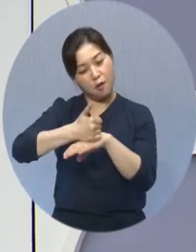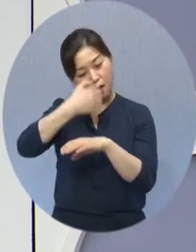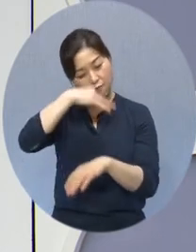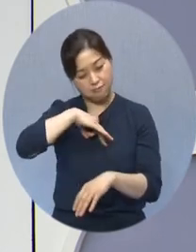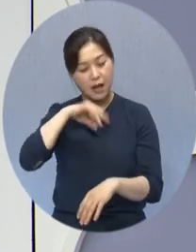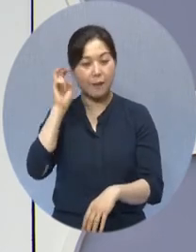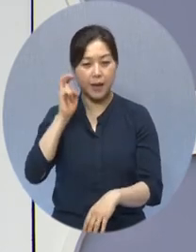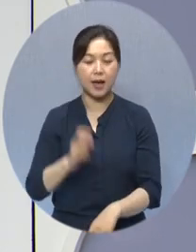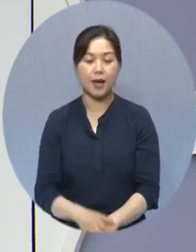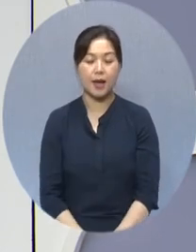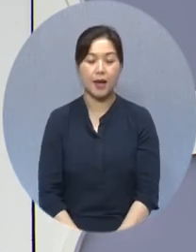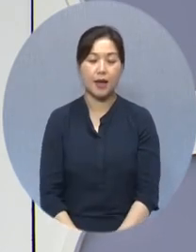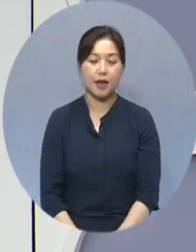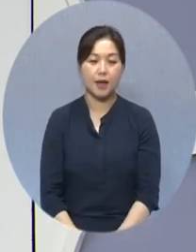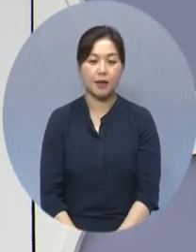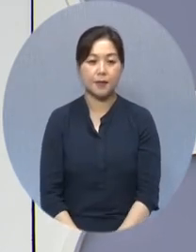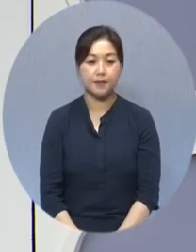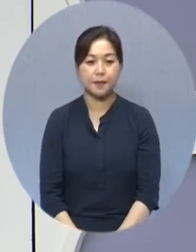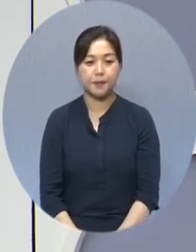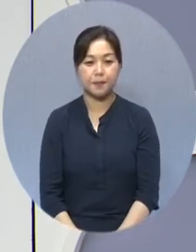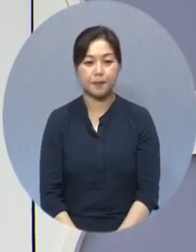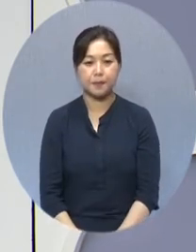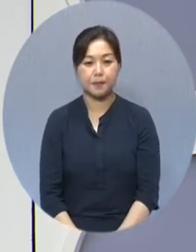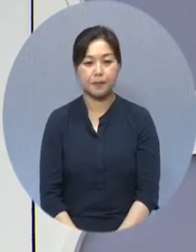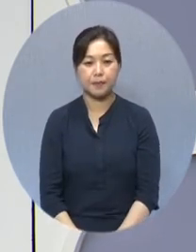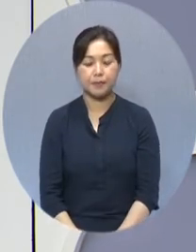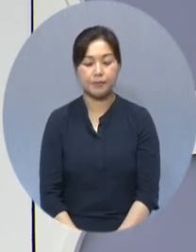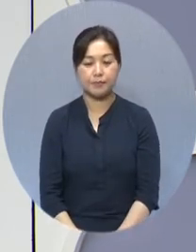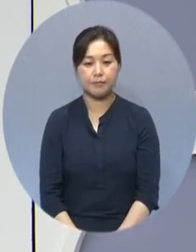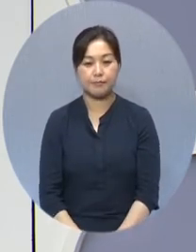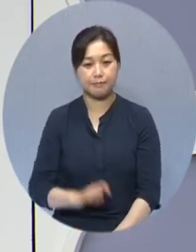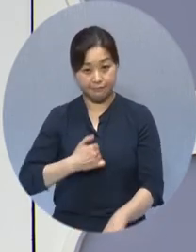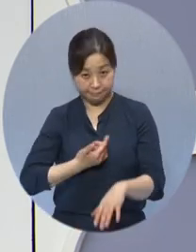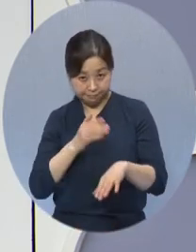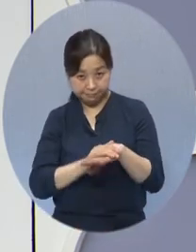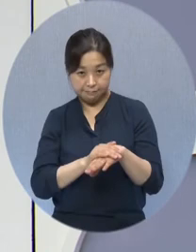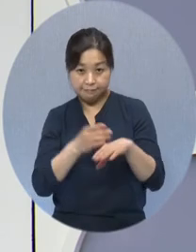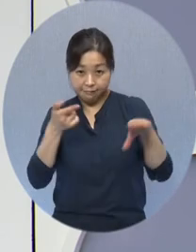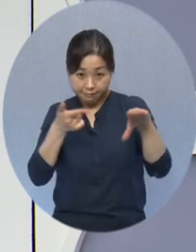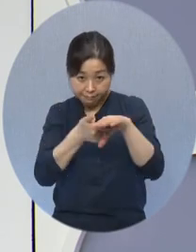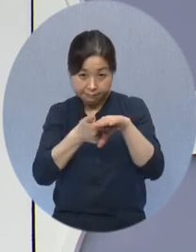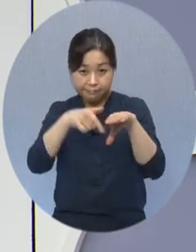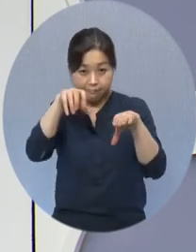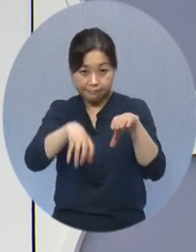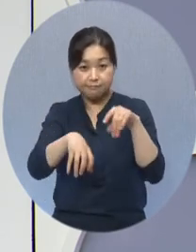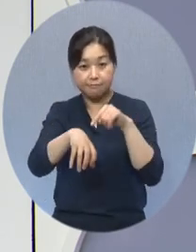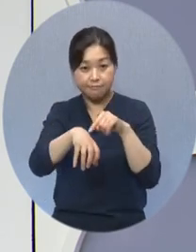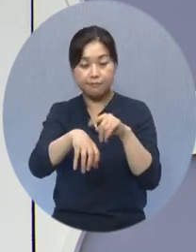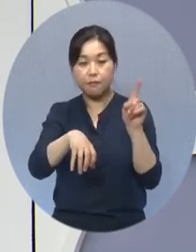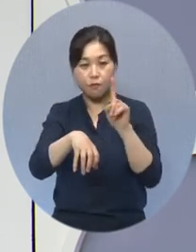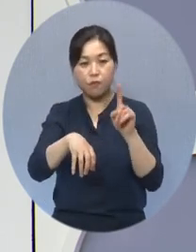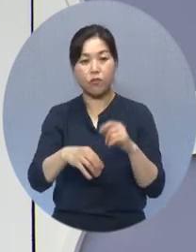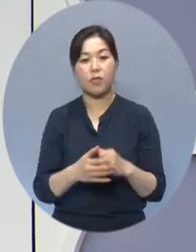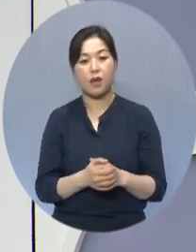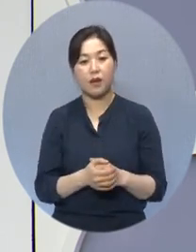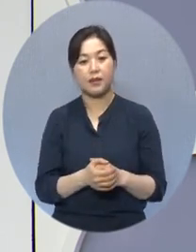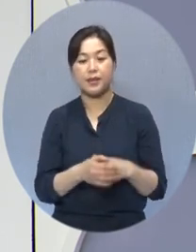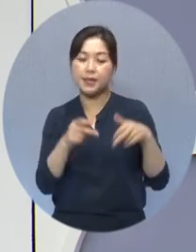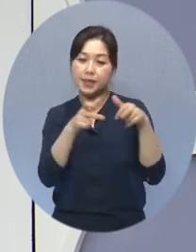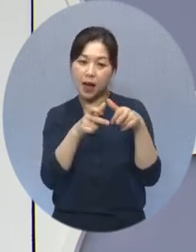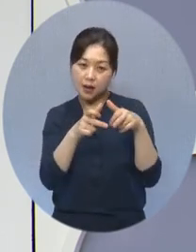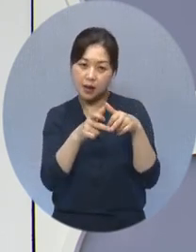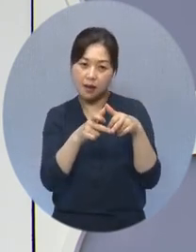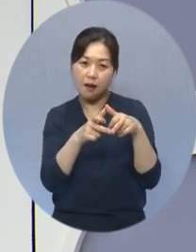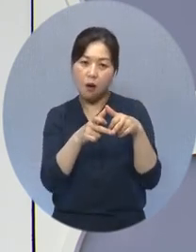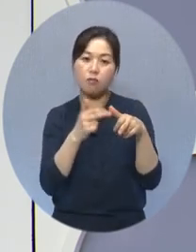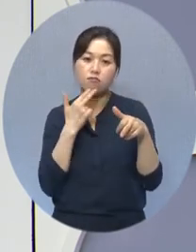기대하고 있습니다. 이것은 우리가 셀프 주유소 하면은 장애가 없는